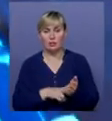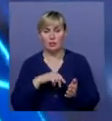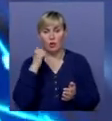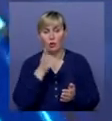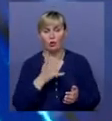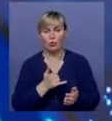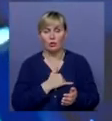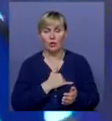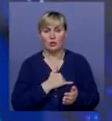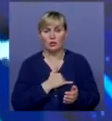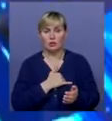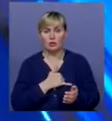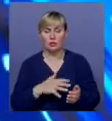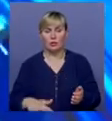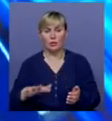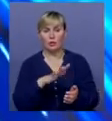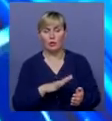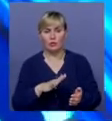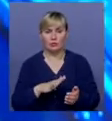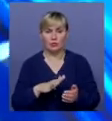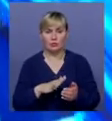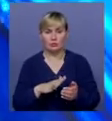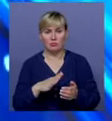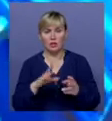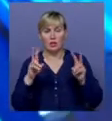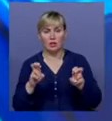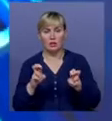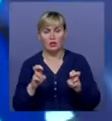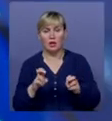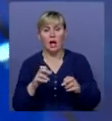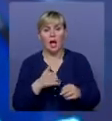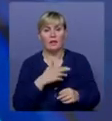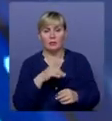нас плоская шкала.